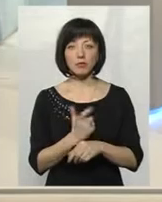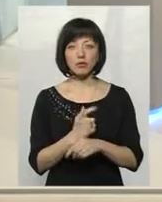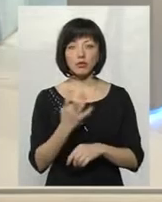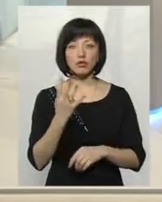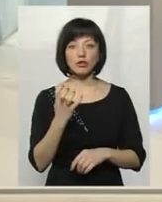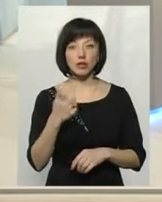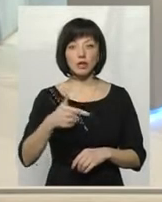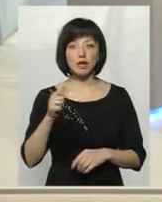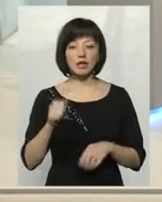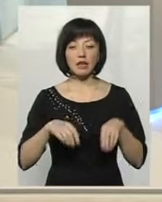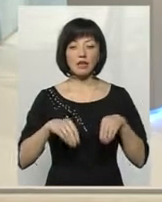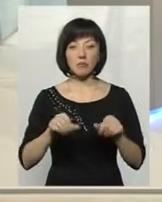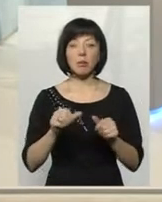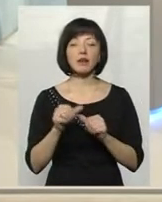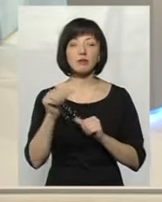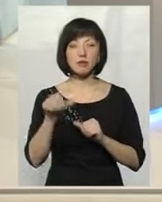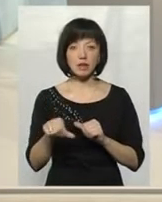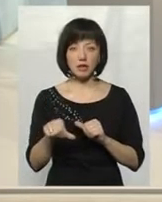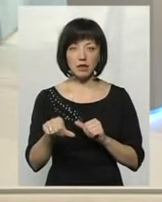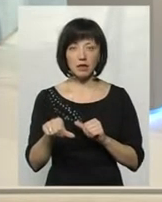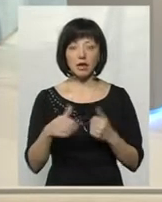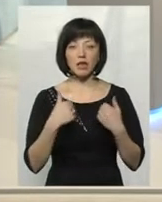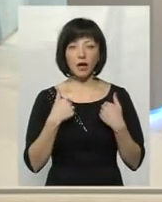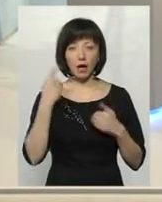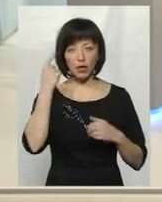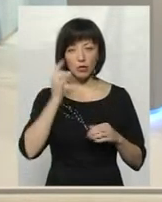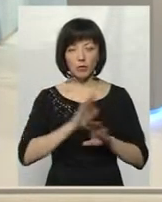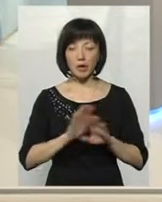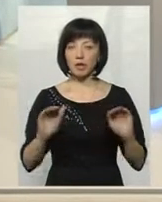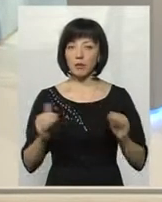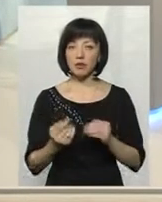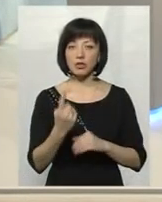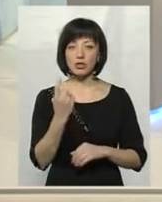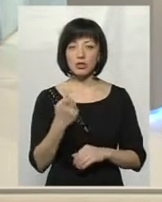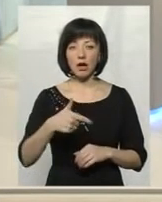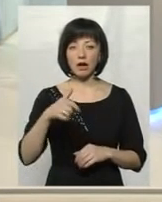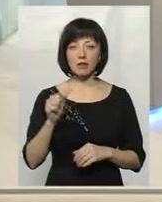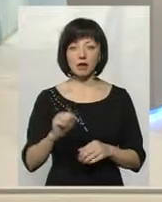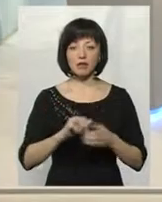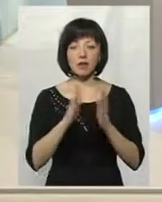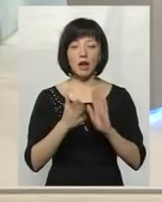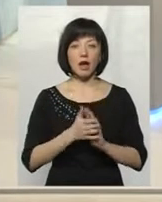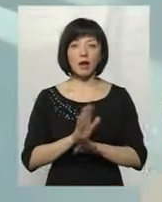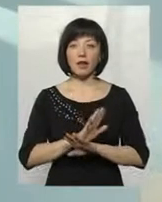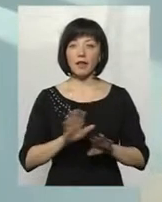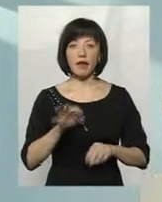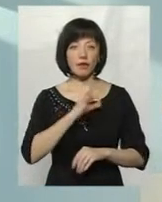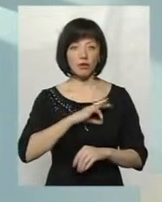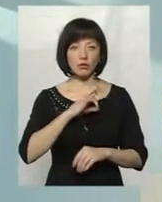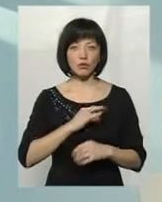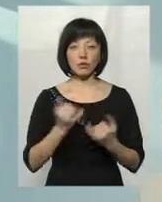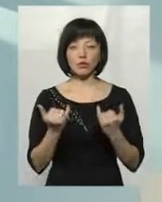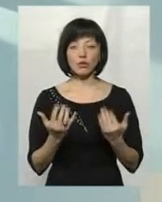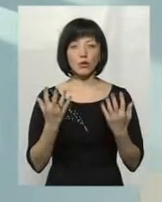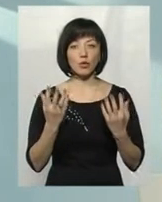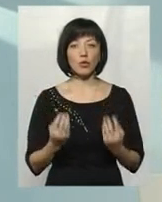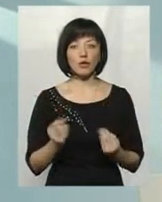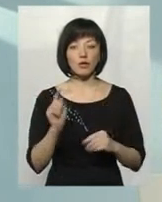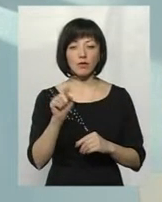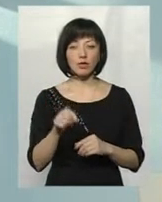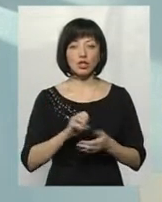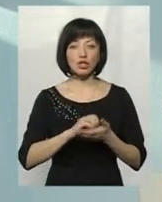400 гектарів земель, з них, я думаю, не менше 100 гектарів сьогодні взагалі не використовується, а на сьогодні вони